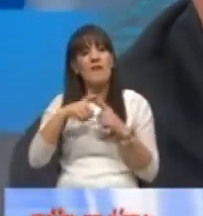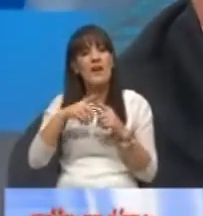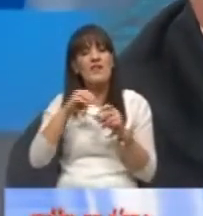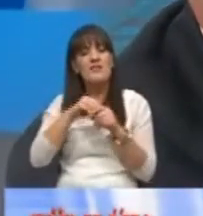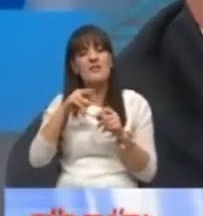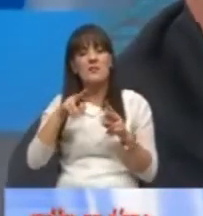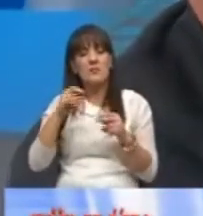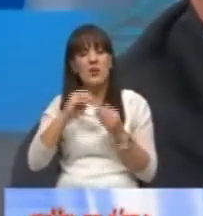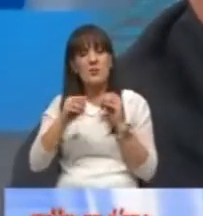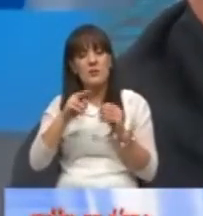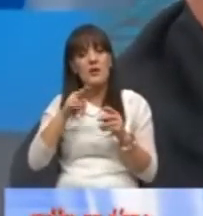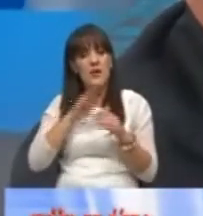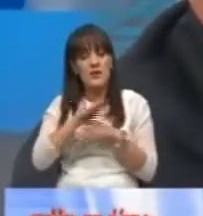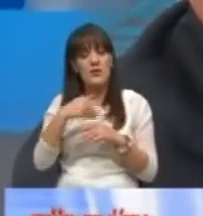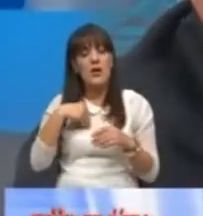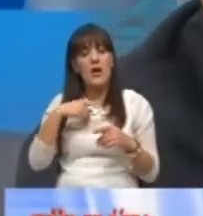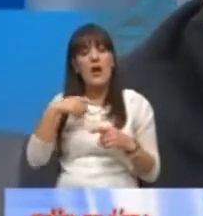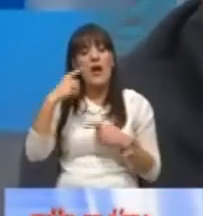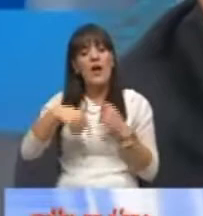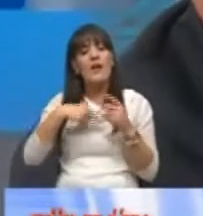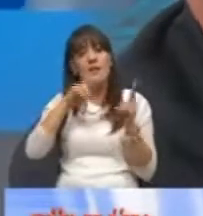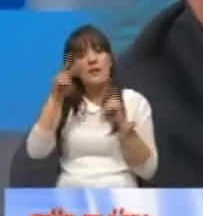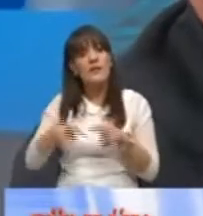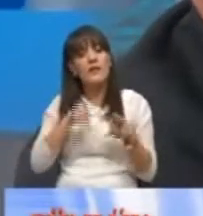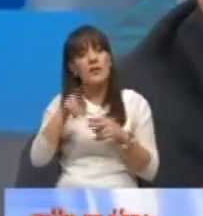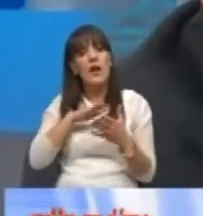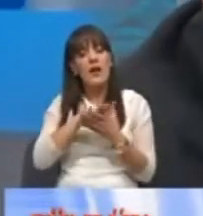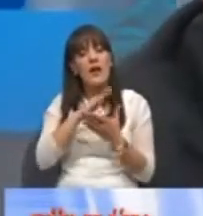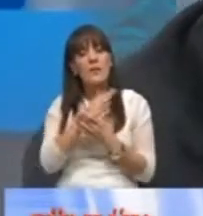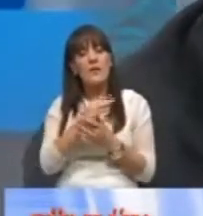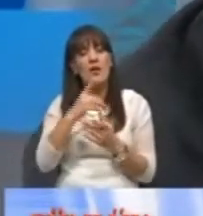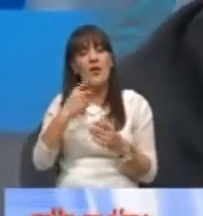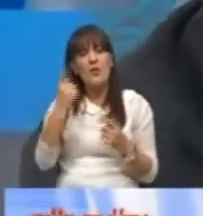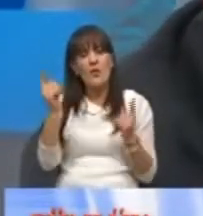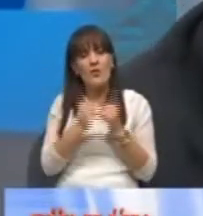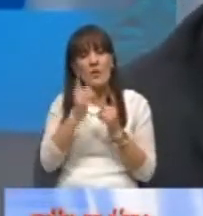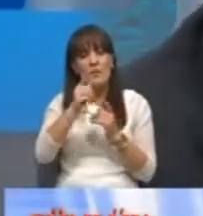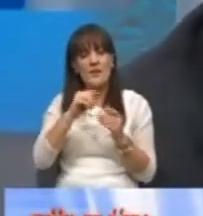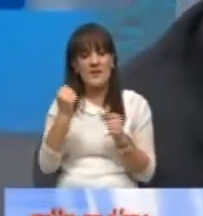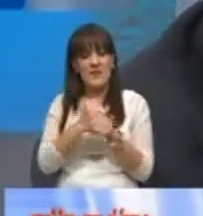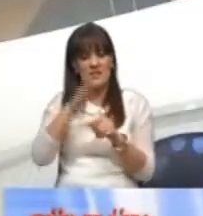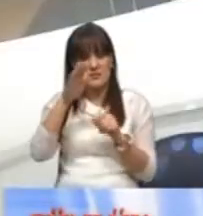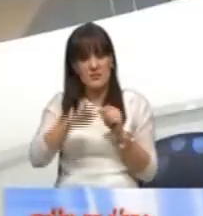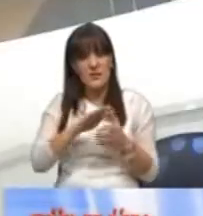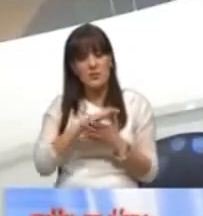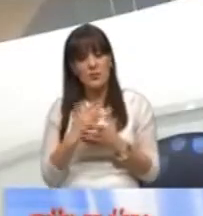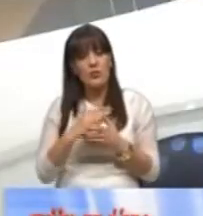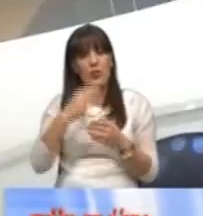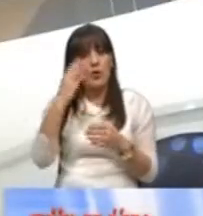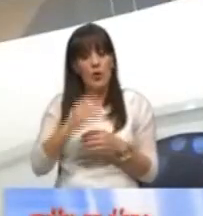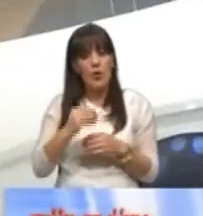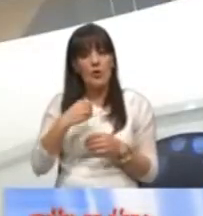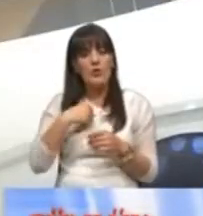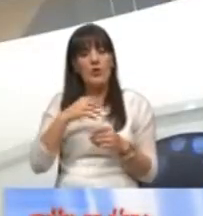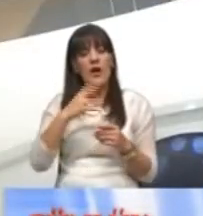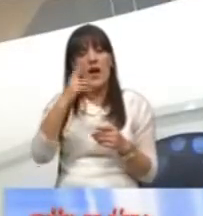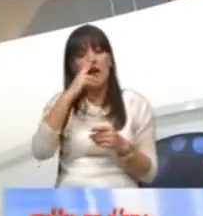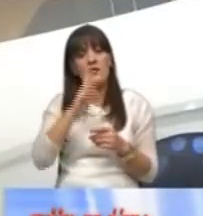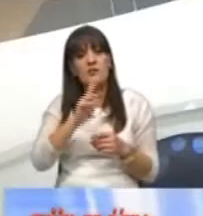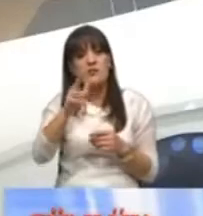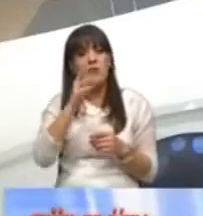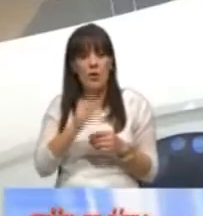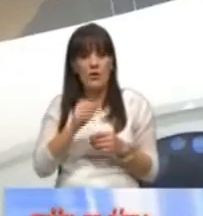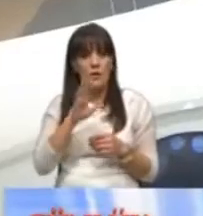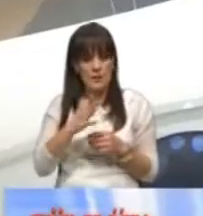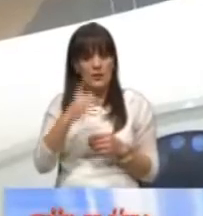problemler yaşıyorsa hastalar, kronik ayak bileği instabilitesi dediğimiz, ayak bileğin ufacık bir çakıl taşına bastığı takdirde bile burkulduğu durumlarla karşılaşabilir. Onun